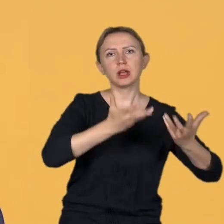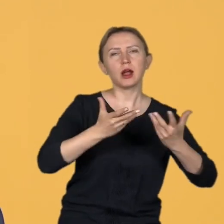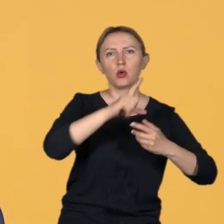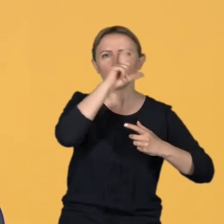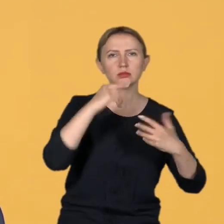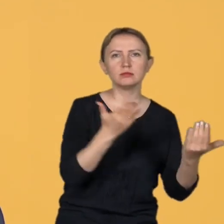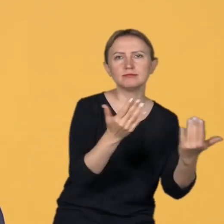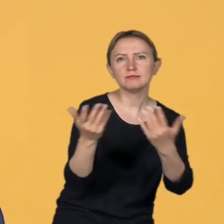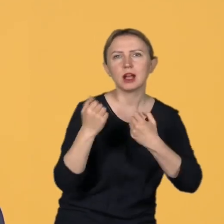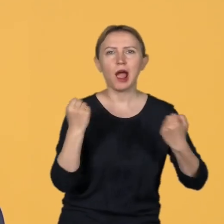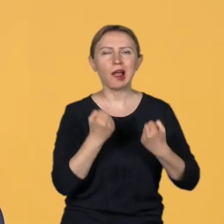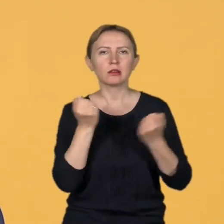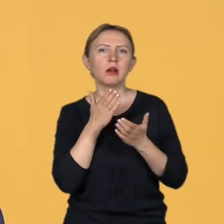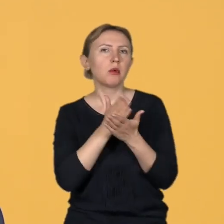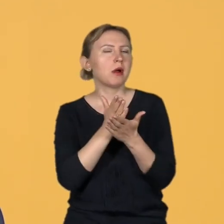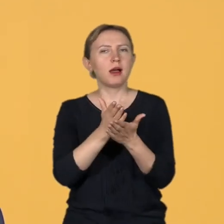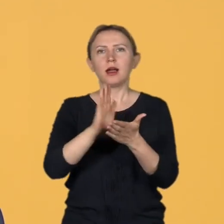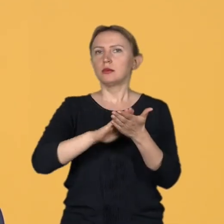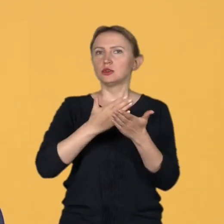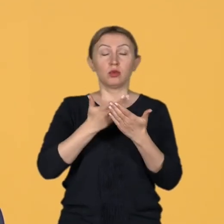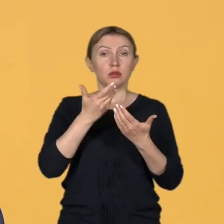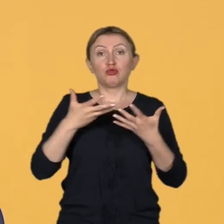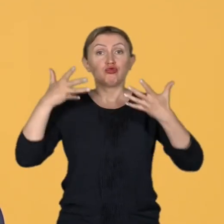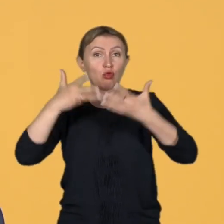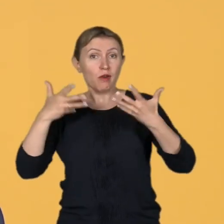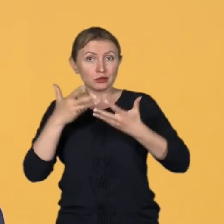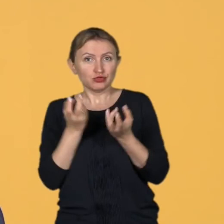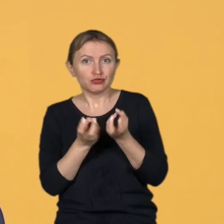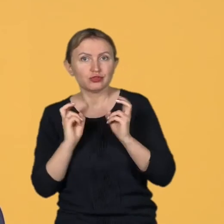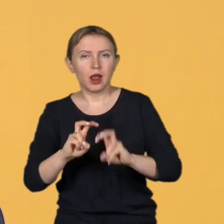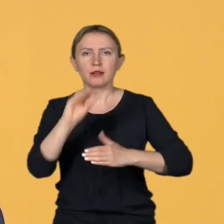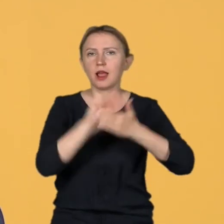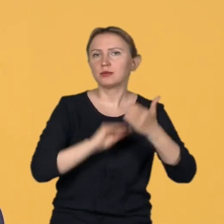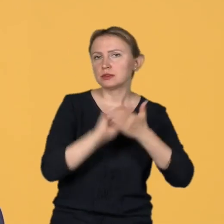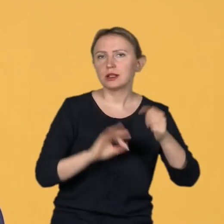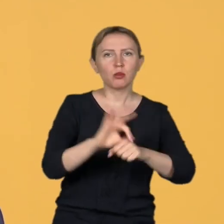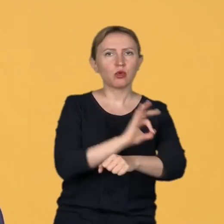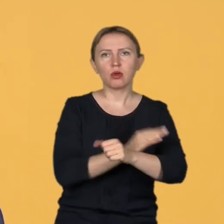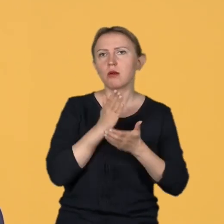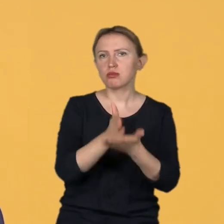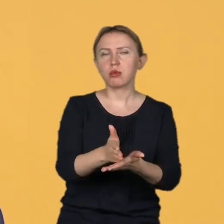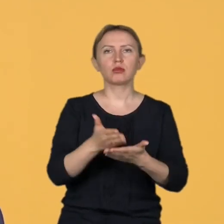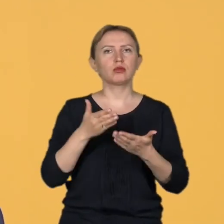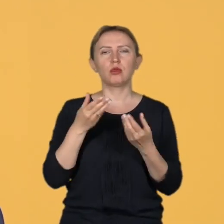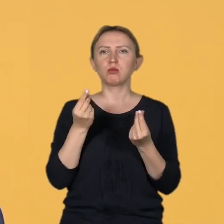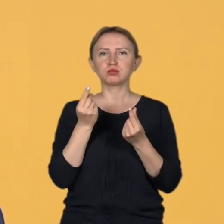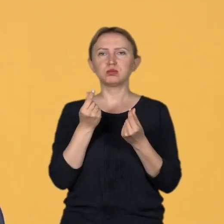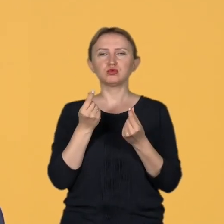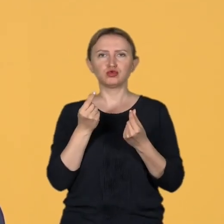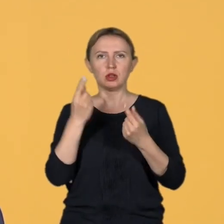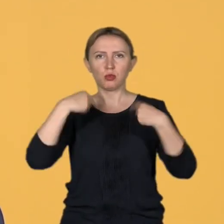zachęcanie ludzi do aktywności, pomaganie im, nie wiem, w zbudowaniu stowarzyszenia, w napisaniu projektu, choćby do budżetu